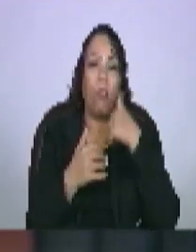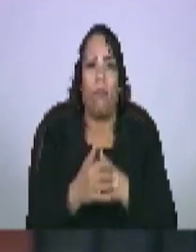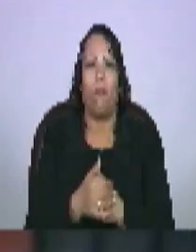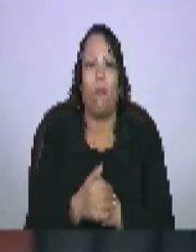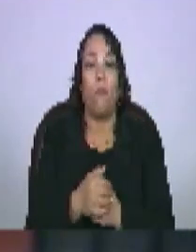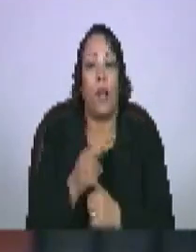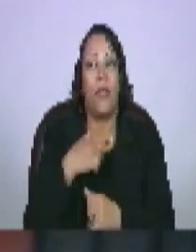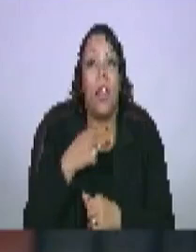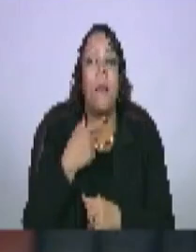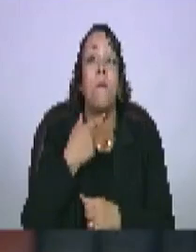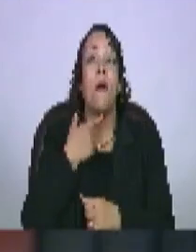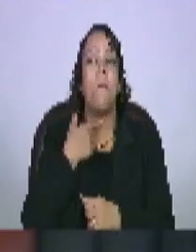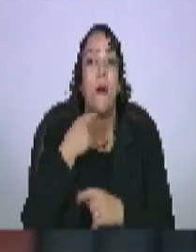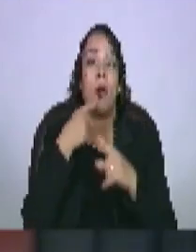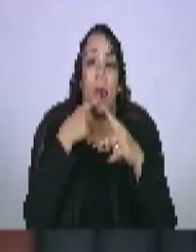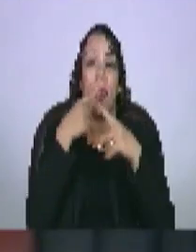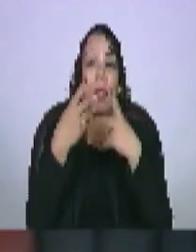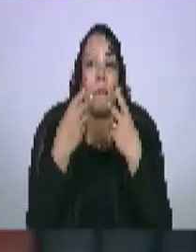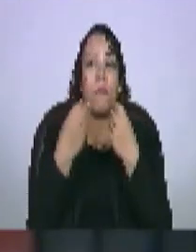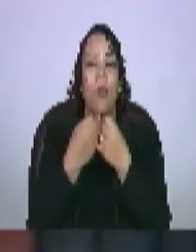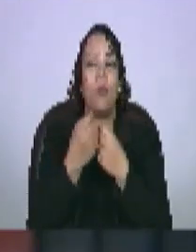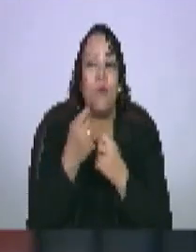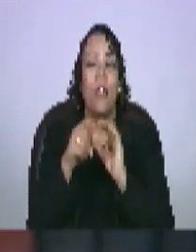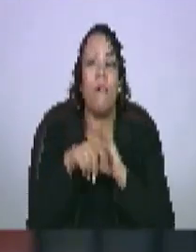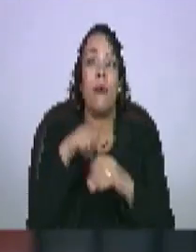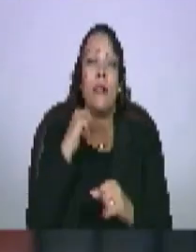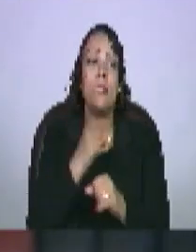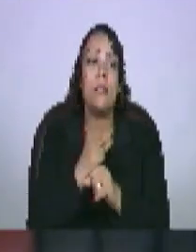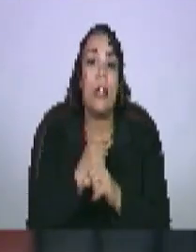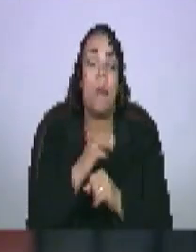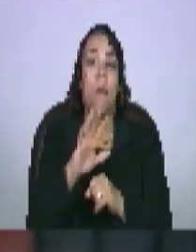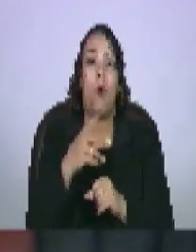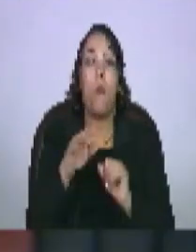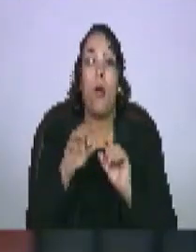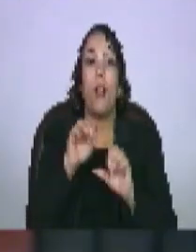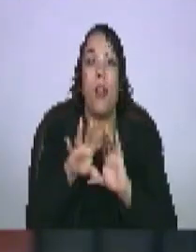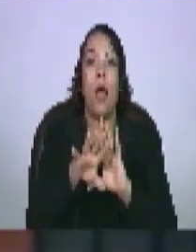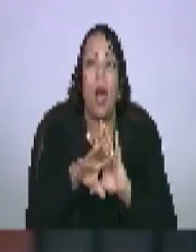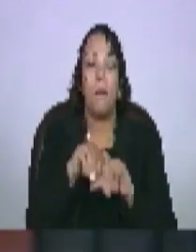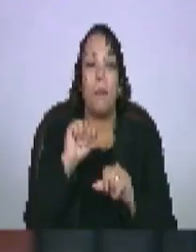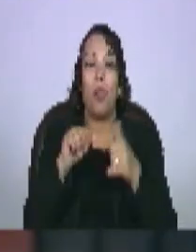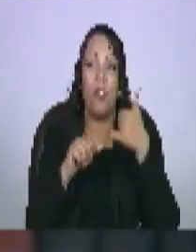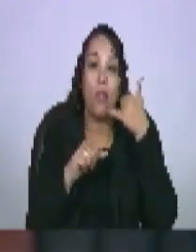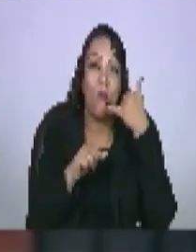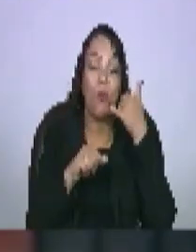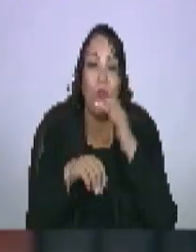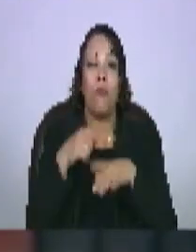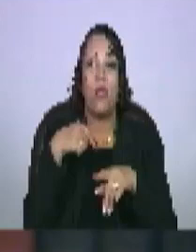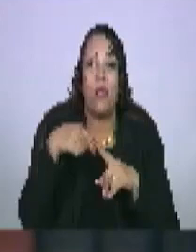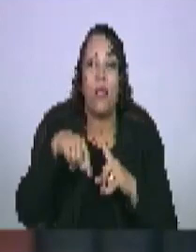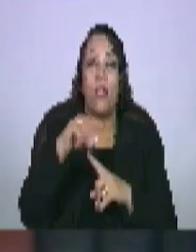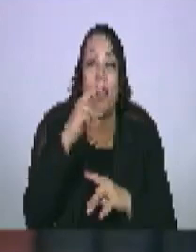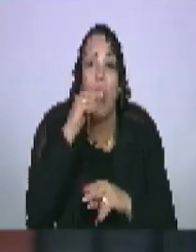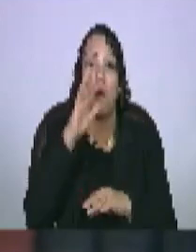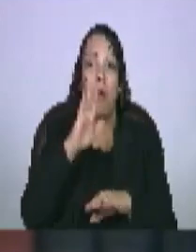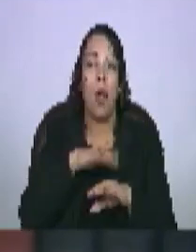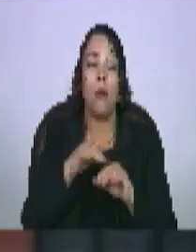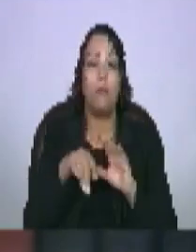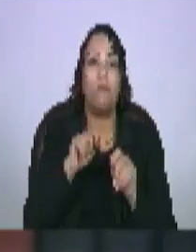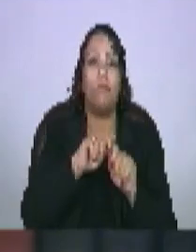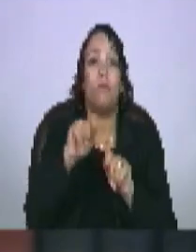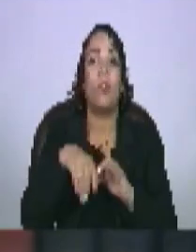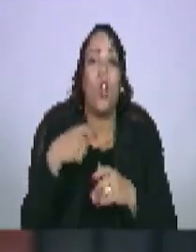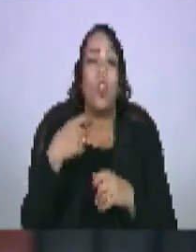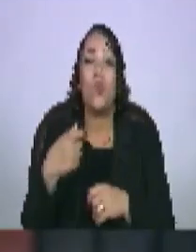فانا حبيت اتكلم معاكم شويه النهارده في موضوع استخدام الهاتف المحمول في اطار الكلام حوالين الابعاد